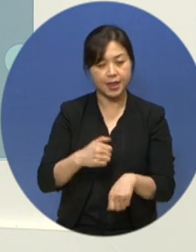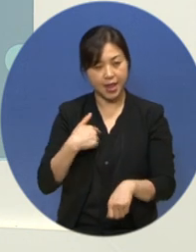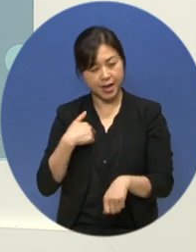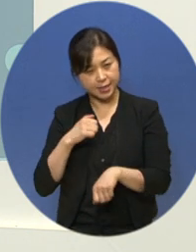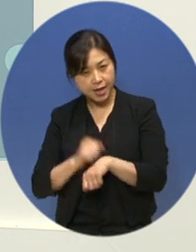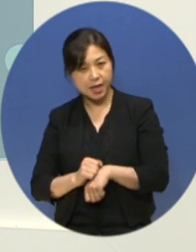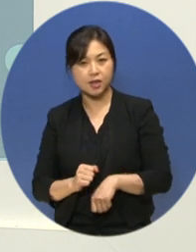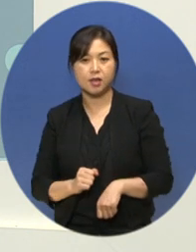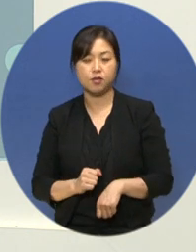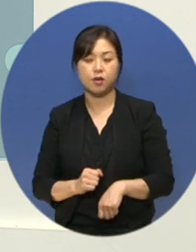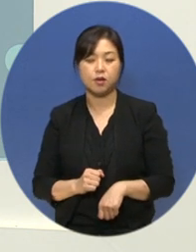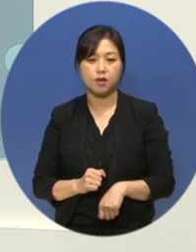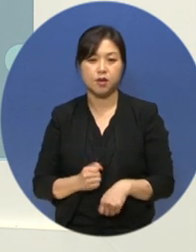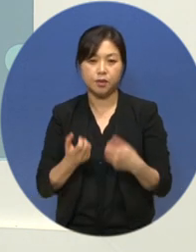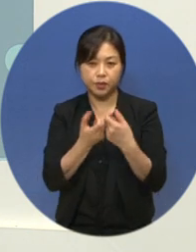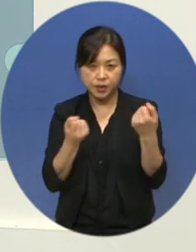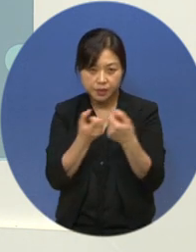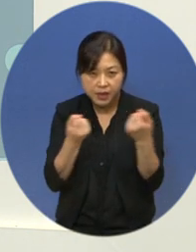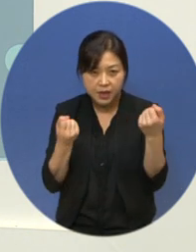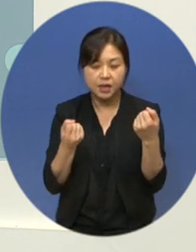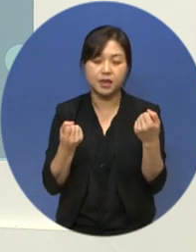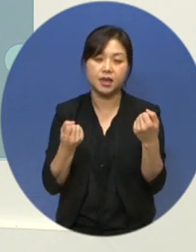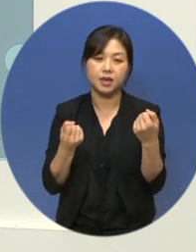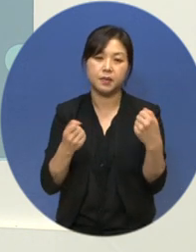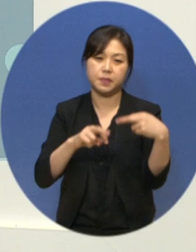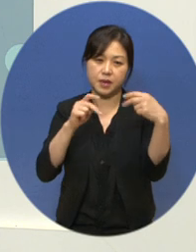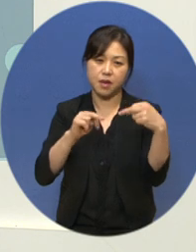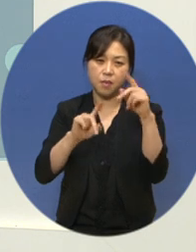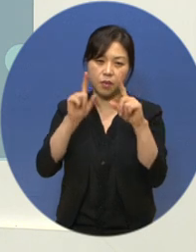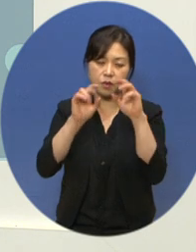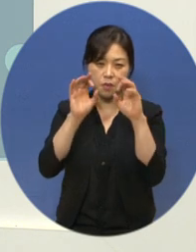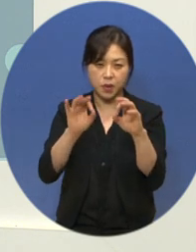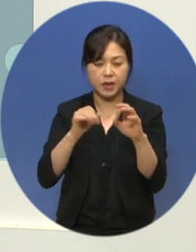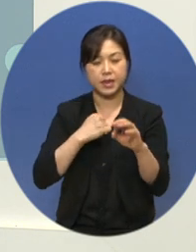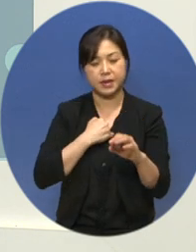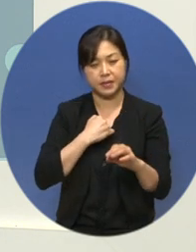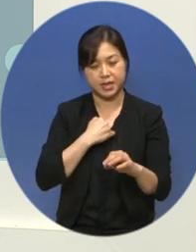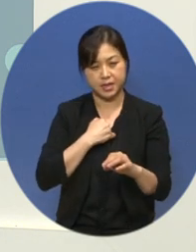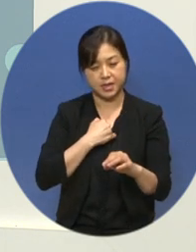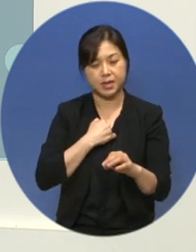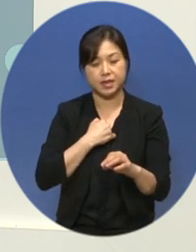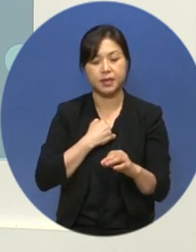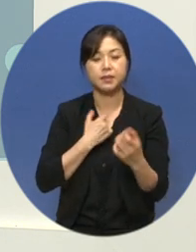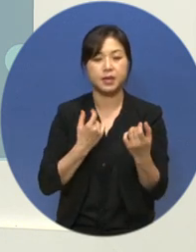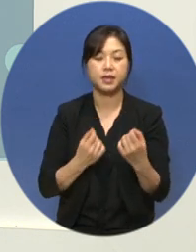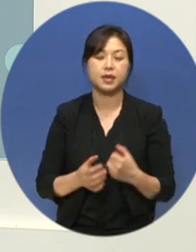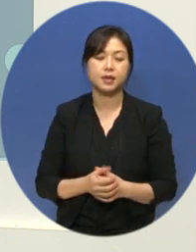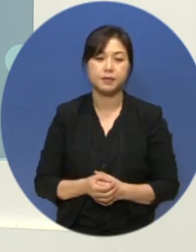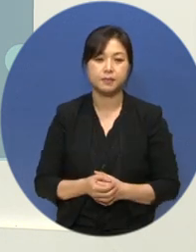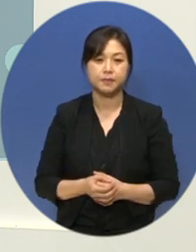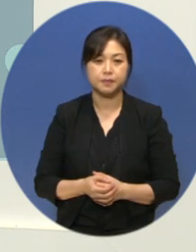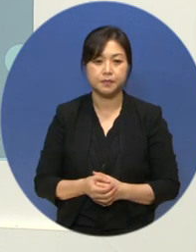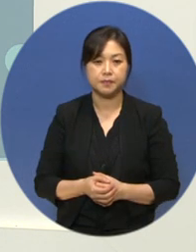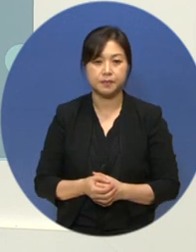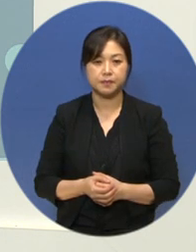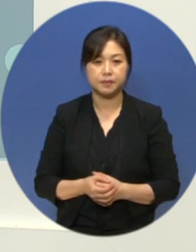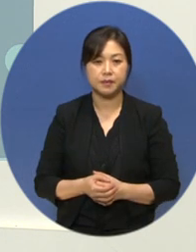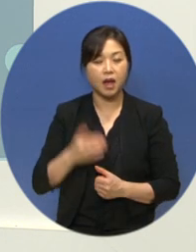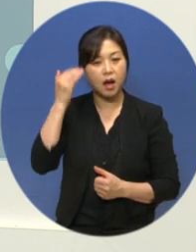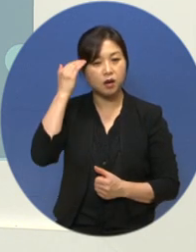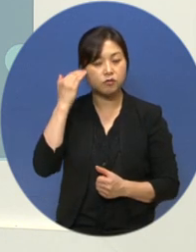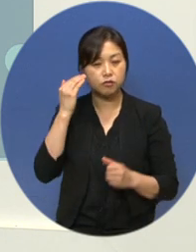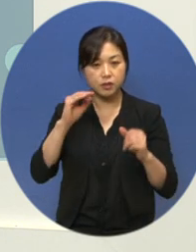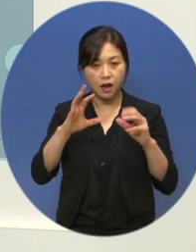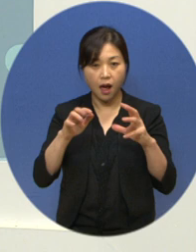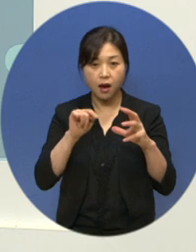안다면 이런 식으로 자꾸 불기 되고 있어서 좀 한심스러운 일 면이 있습니다 과연 우리 나라가